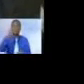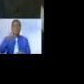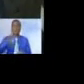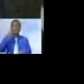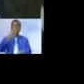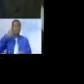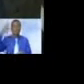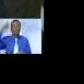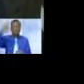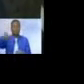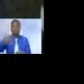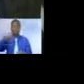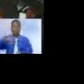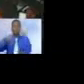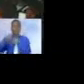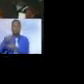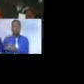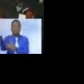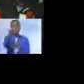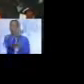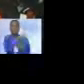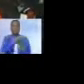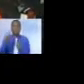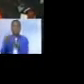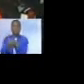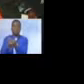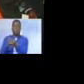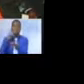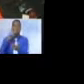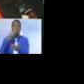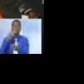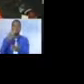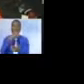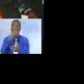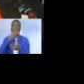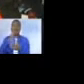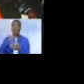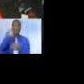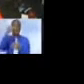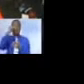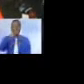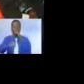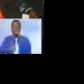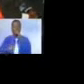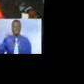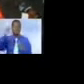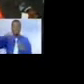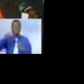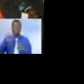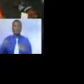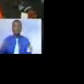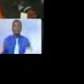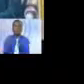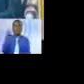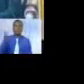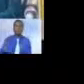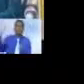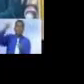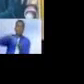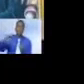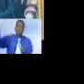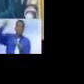la question de la mobilisation des ressources des pays du Sud. Il faut intensifier les